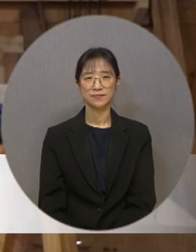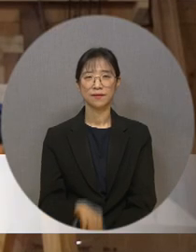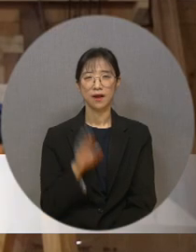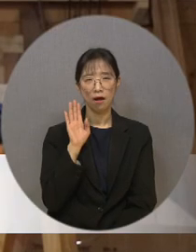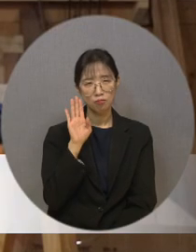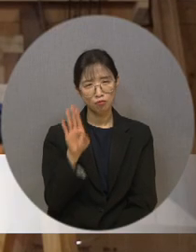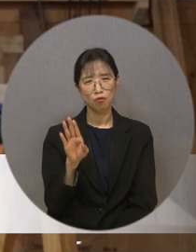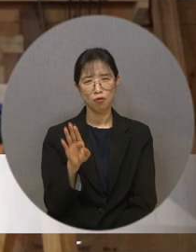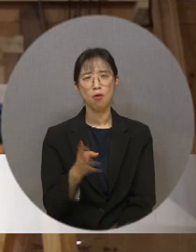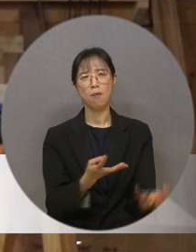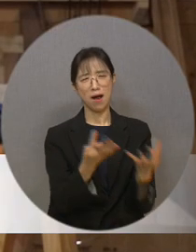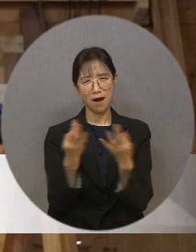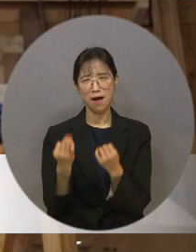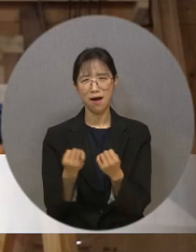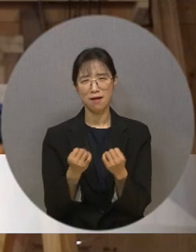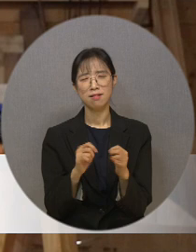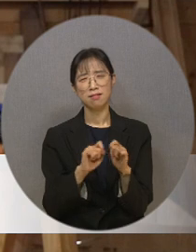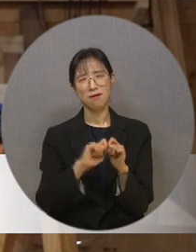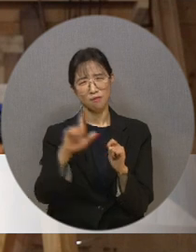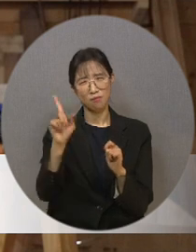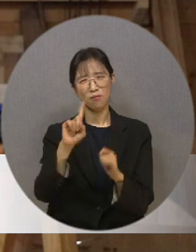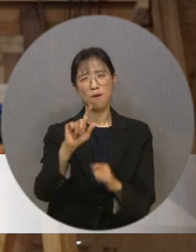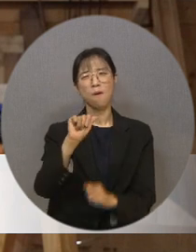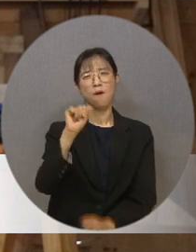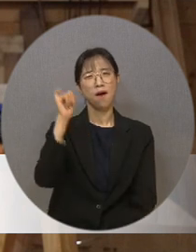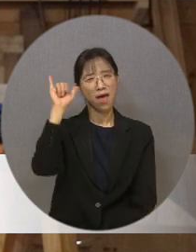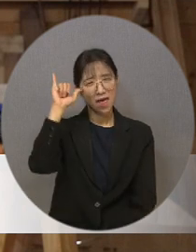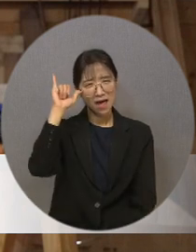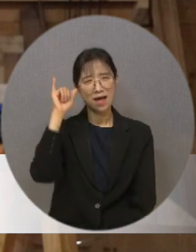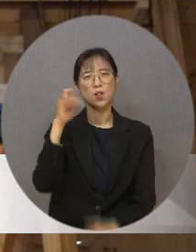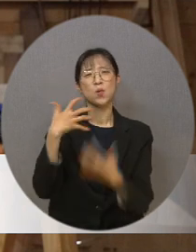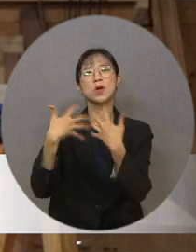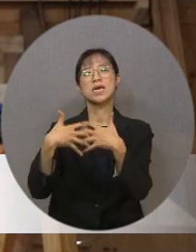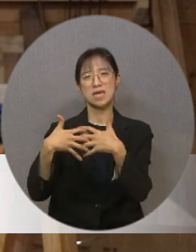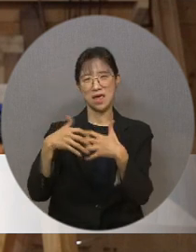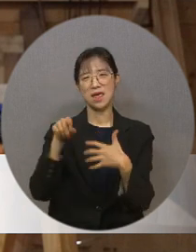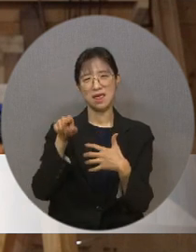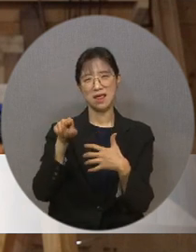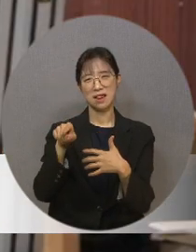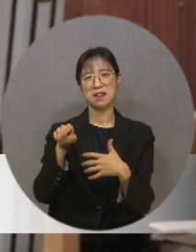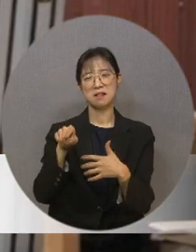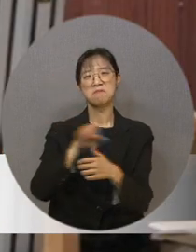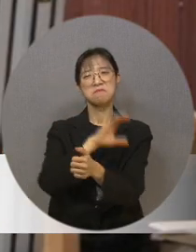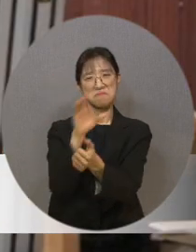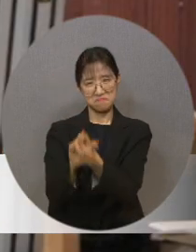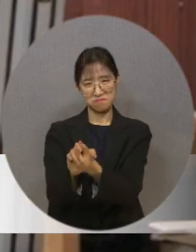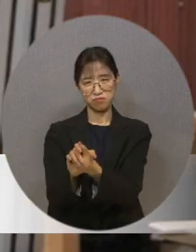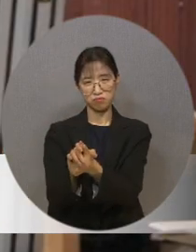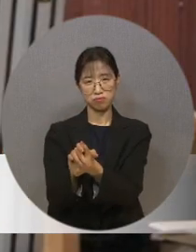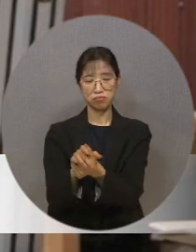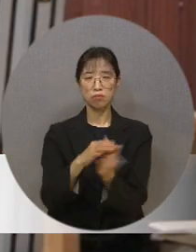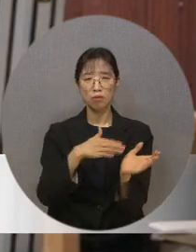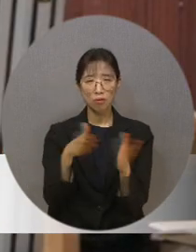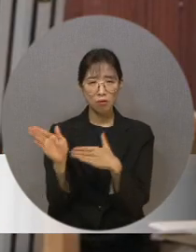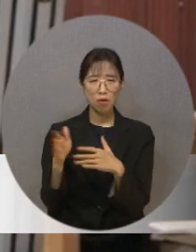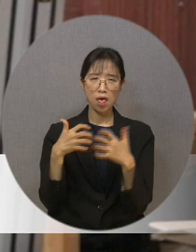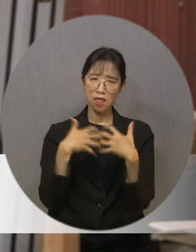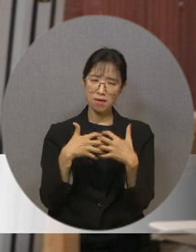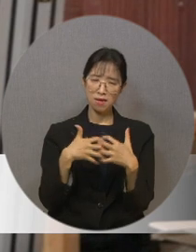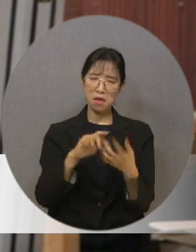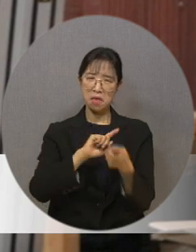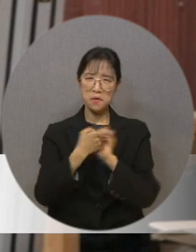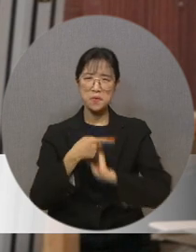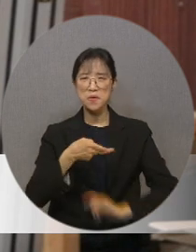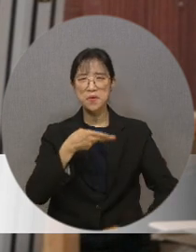앞으로 많은 것들이 이제 AI나 이제 기계에 의해서 대체될 건데 그 와중에도 기계에 대체되지